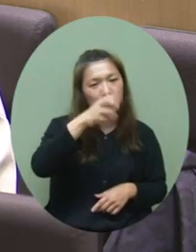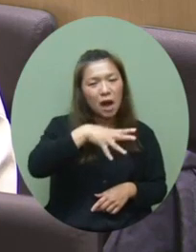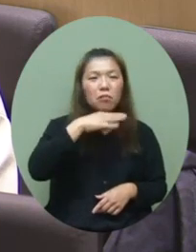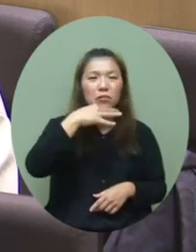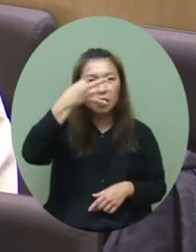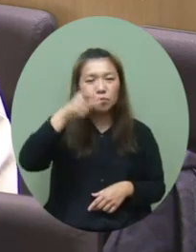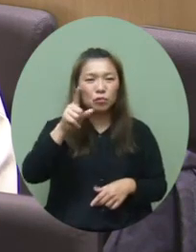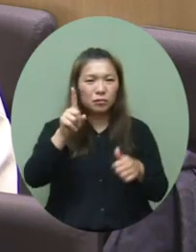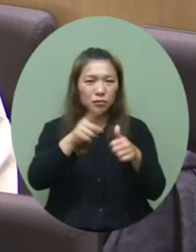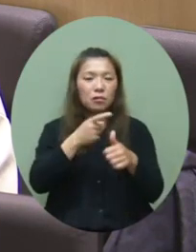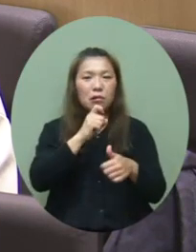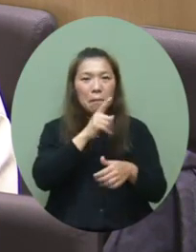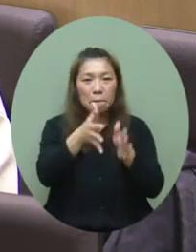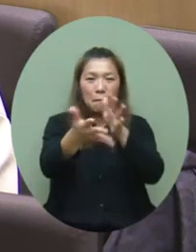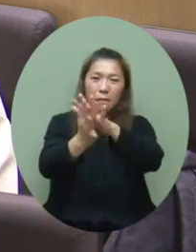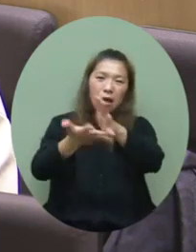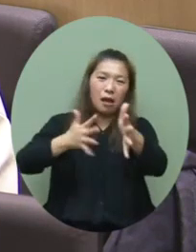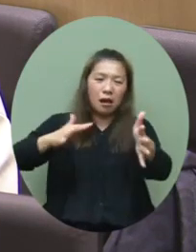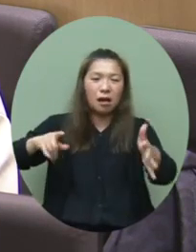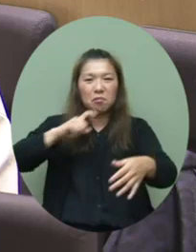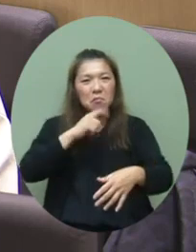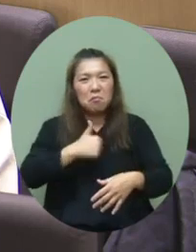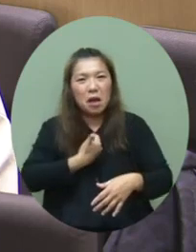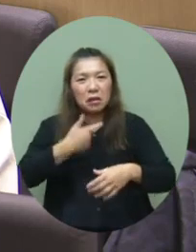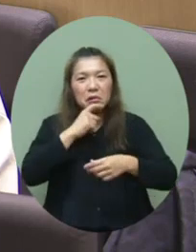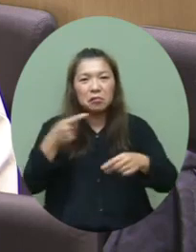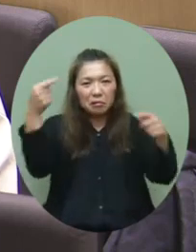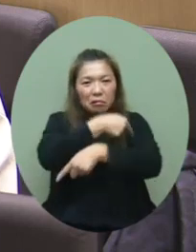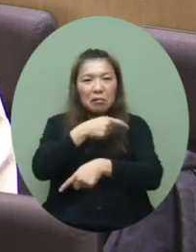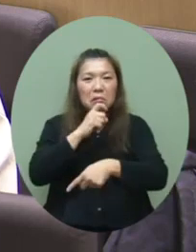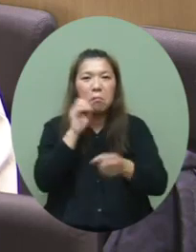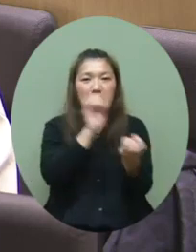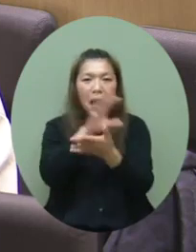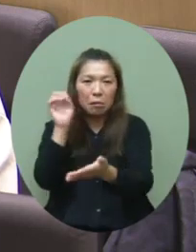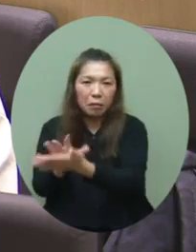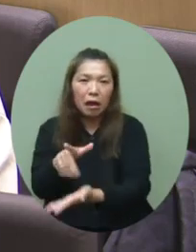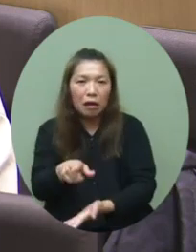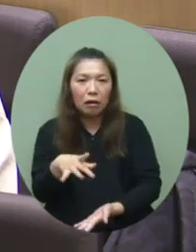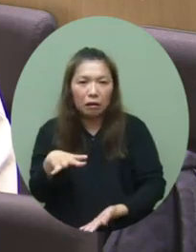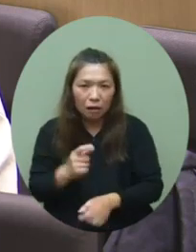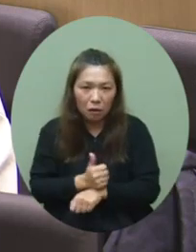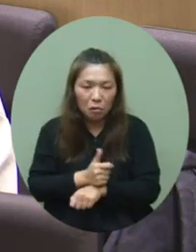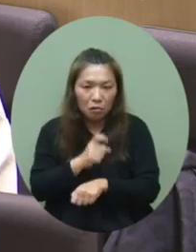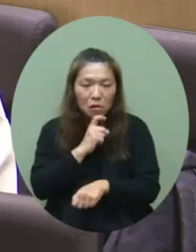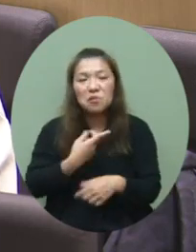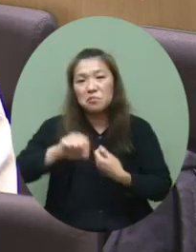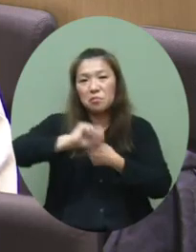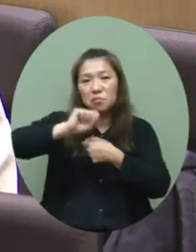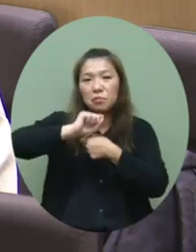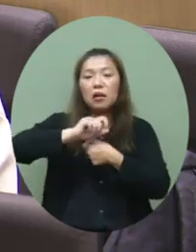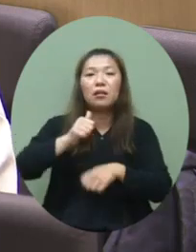二月頭嗰陣時嗰啲排隊檢測就導致到懷疑有交叉感染嘅情況，就令到個爆發即係會再上升